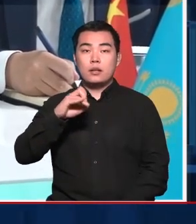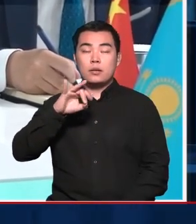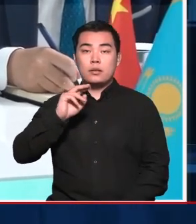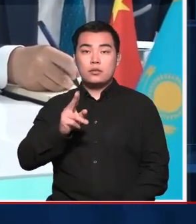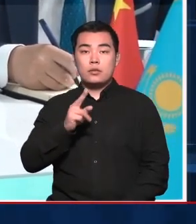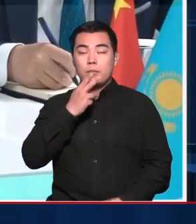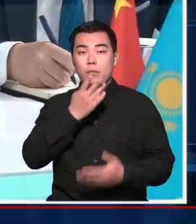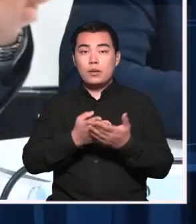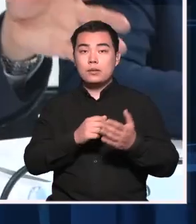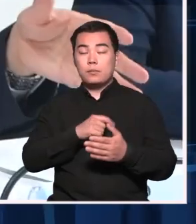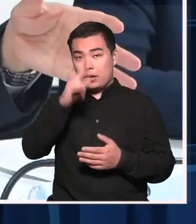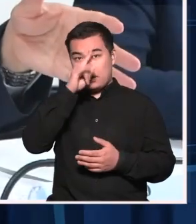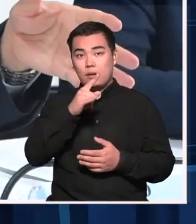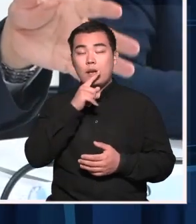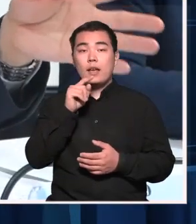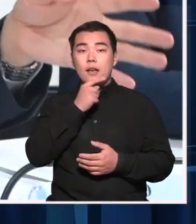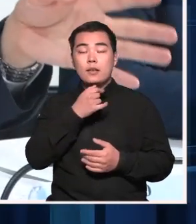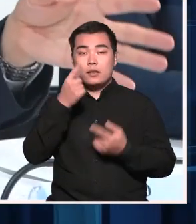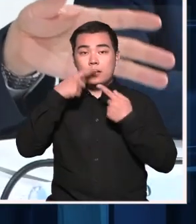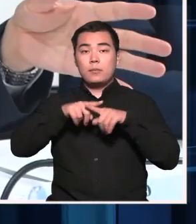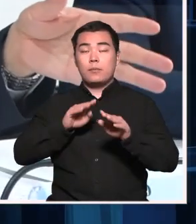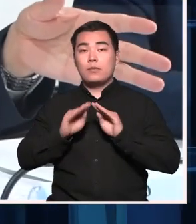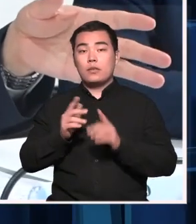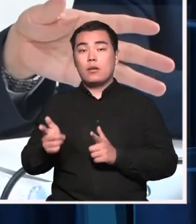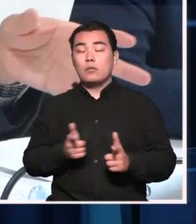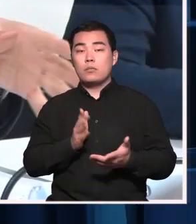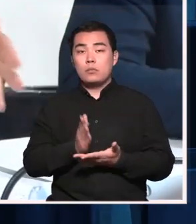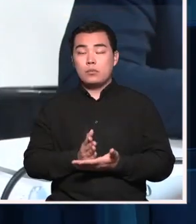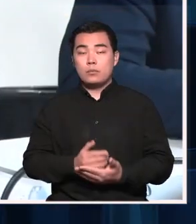компаниясы Қазақстанда су үнемдеу құрылғыларын шығаруға дайын.